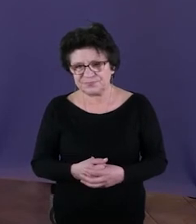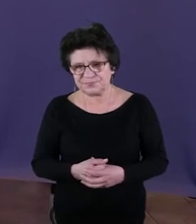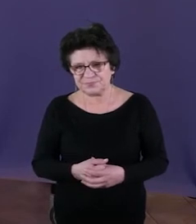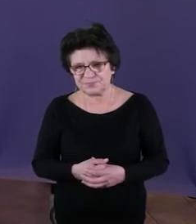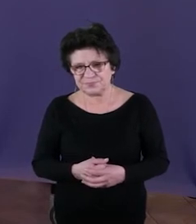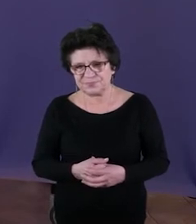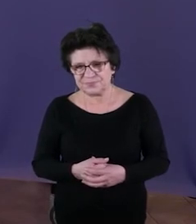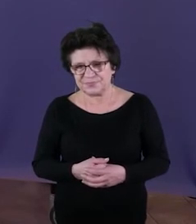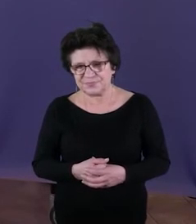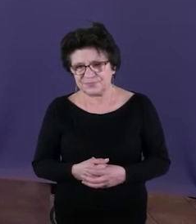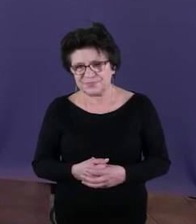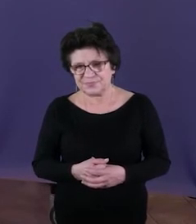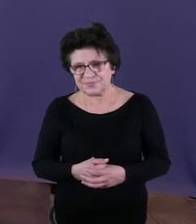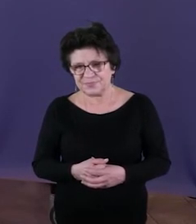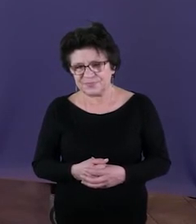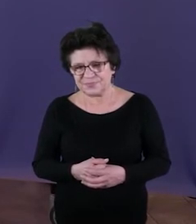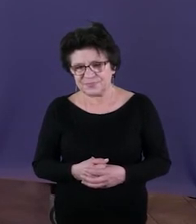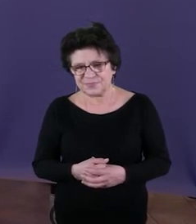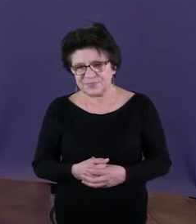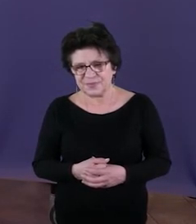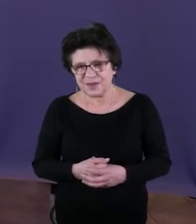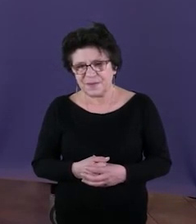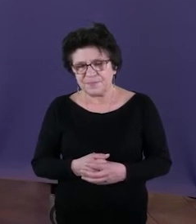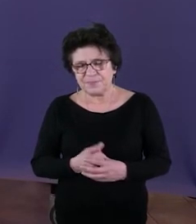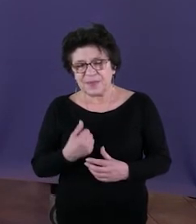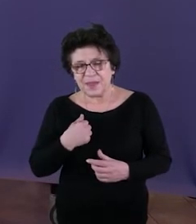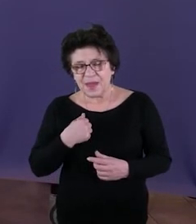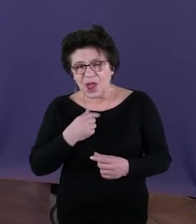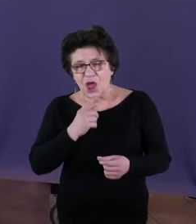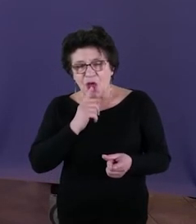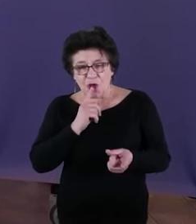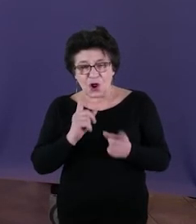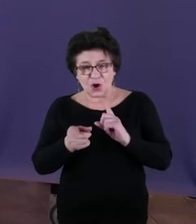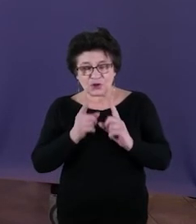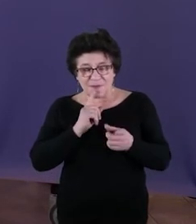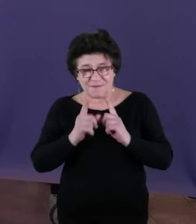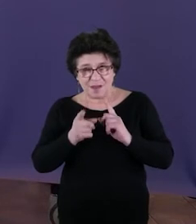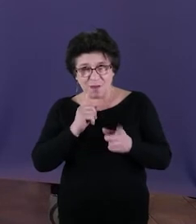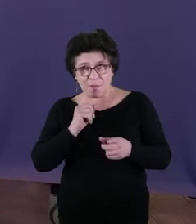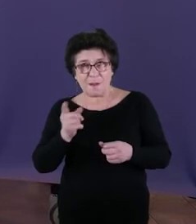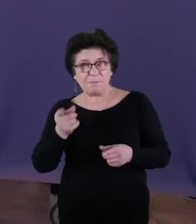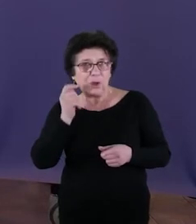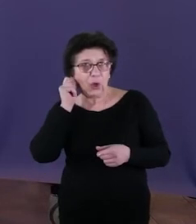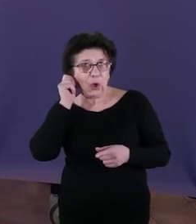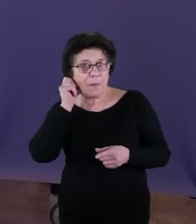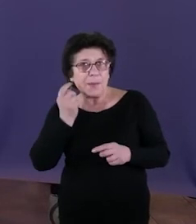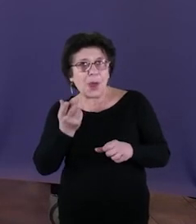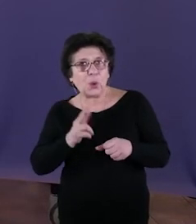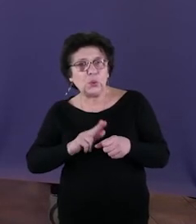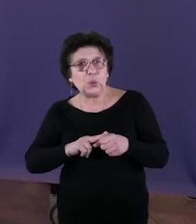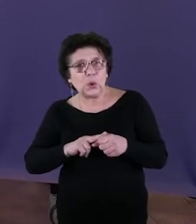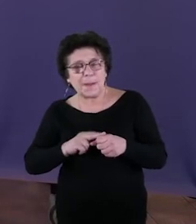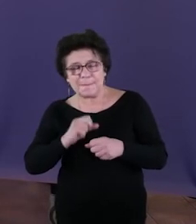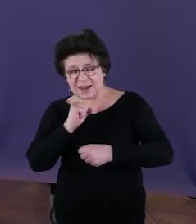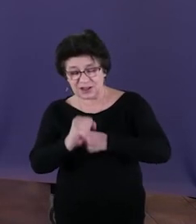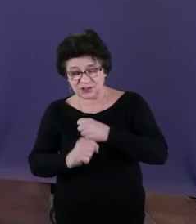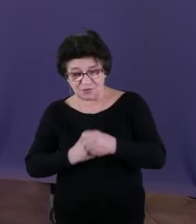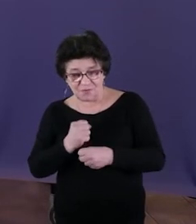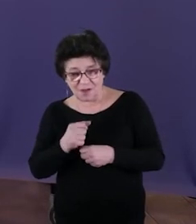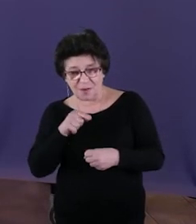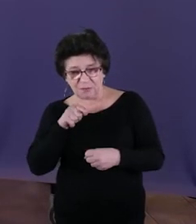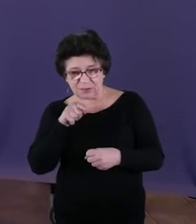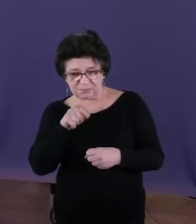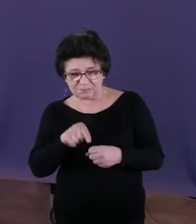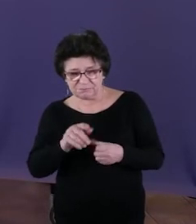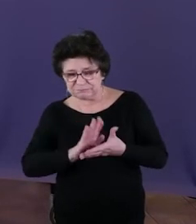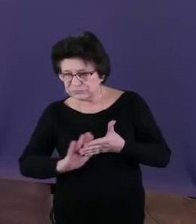to przepraszam to sobie o tak cofnijmy się jeszcze rozmawiając właśnie z pytaniami konserwatorkami tego obrazu rozmawiałyśmy